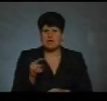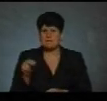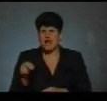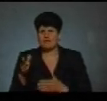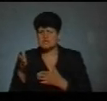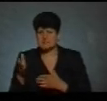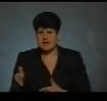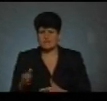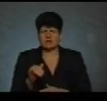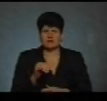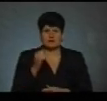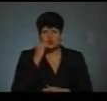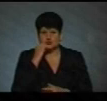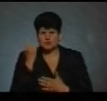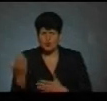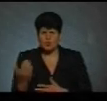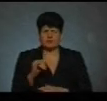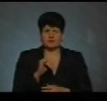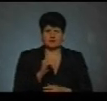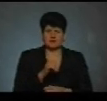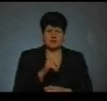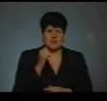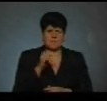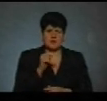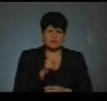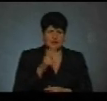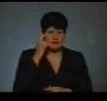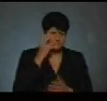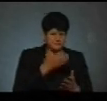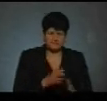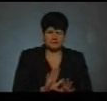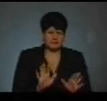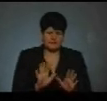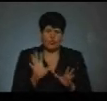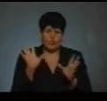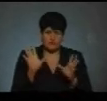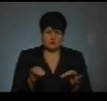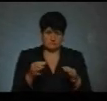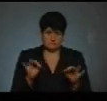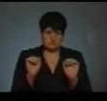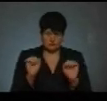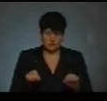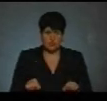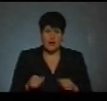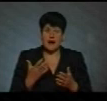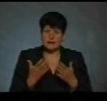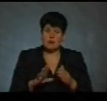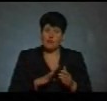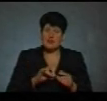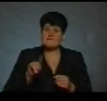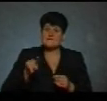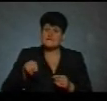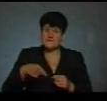православних ПЦУ, ні в православних УПЦ, ні в католиків тиждень до того. Тому, але були відповідні вимоги,